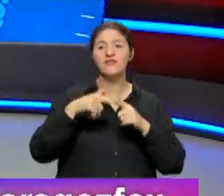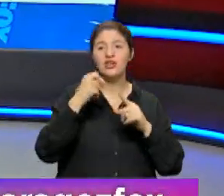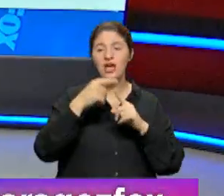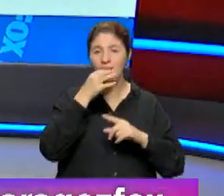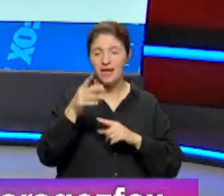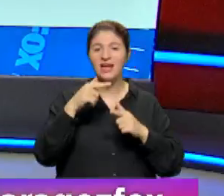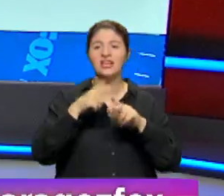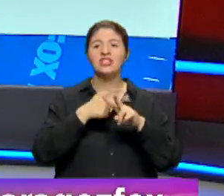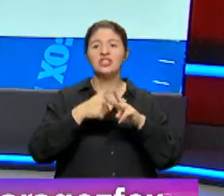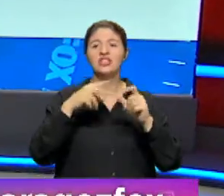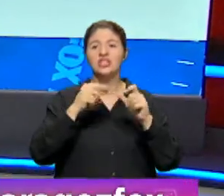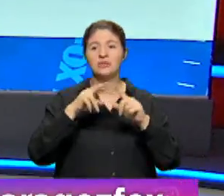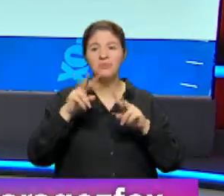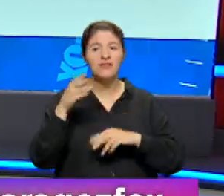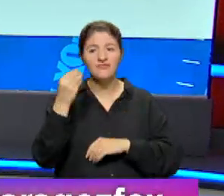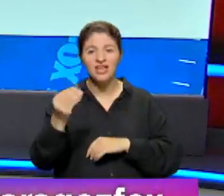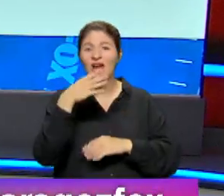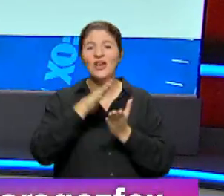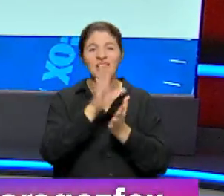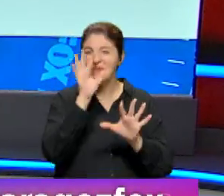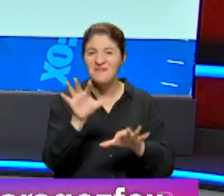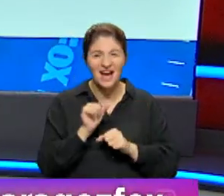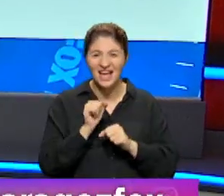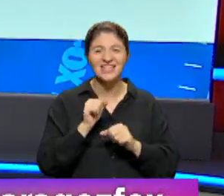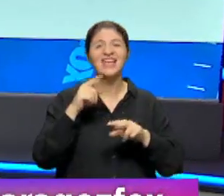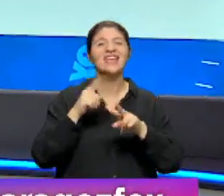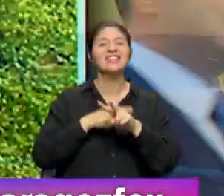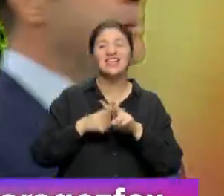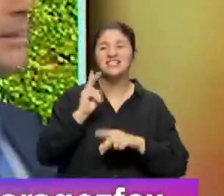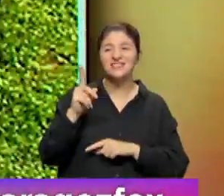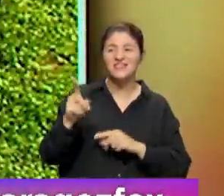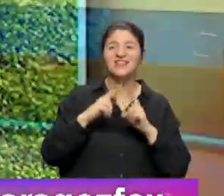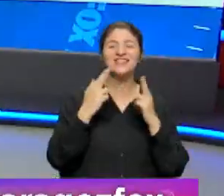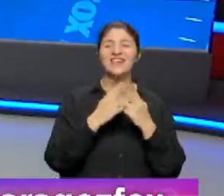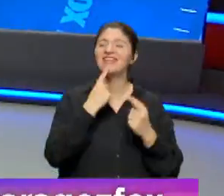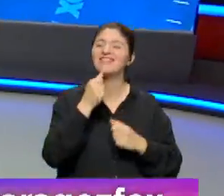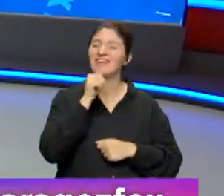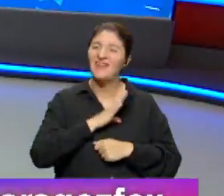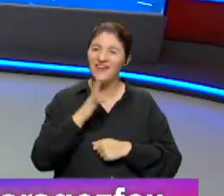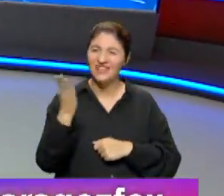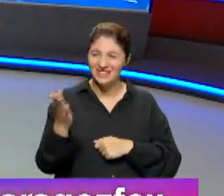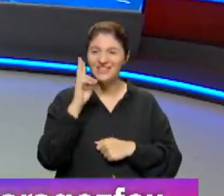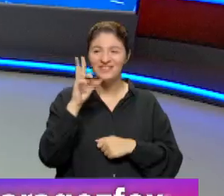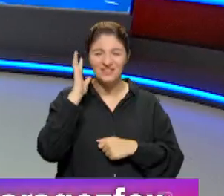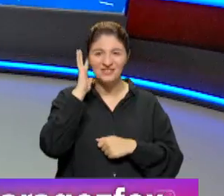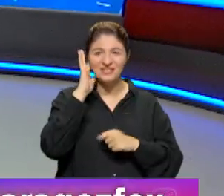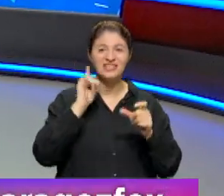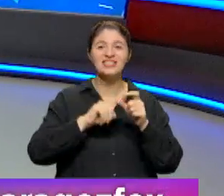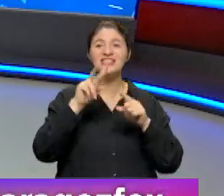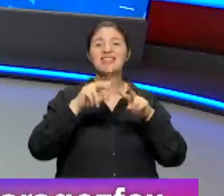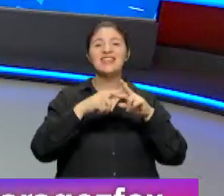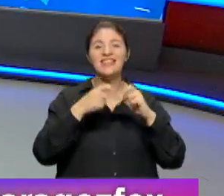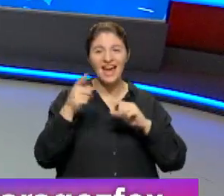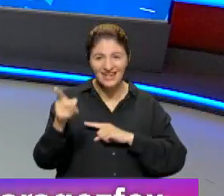Yeşim Karacaoğlu verildi Peki ödüllerimiz kim aldı Yeşim'in Dünya Tatlısı oğlu işte görüyorsunuz Çınar